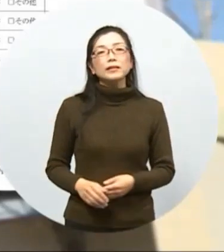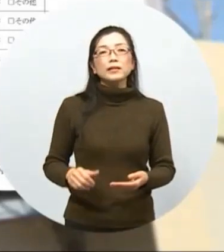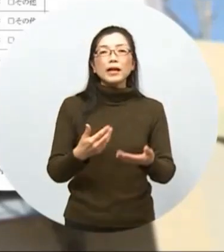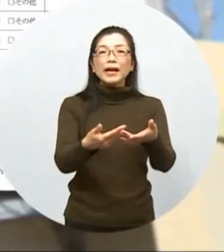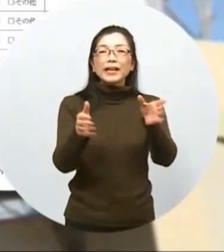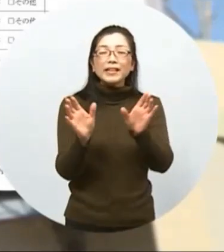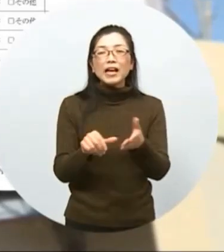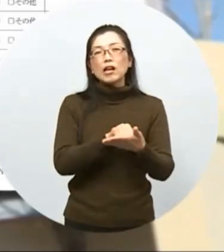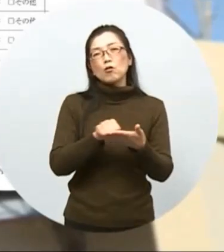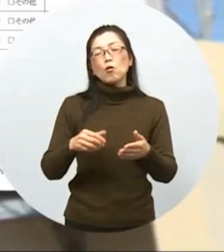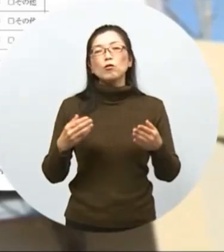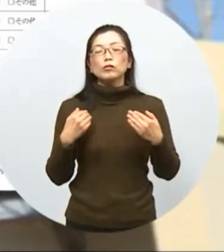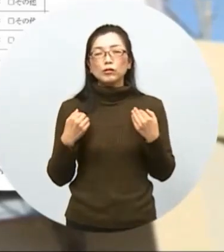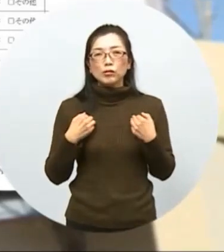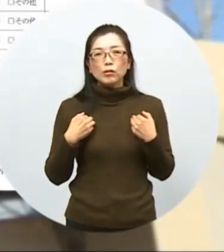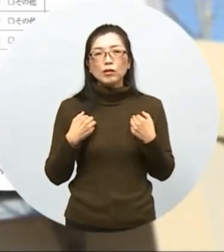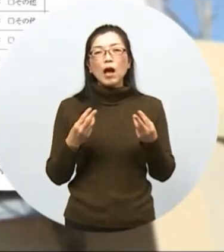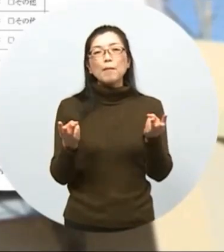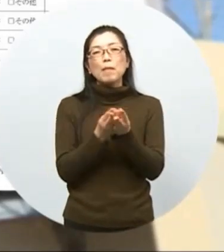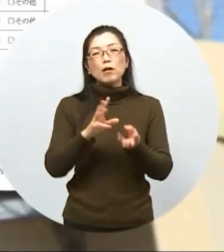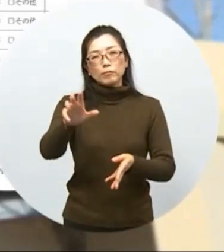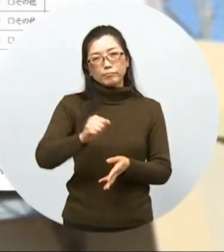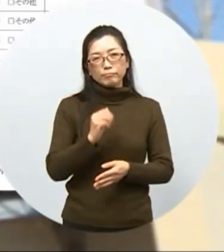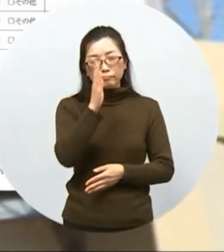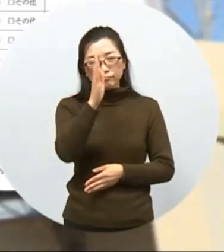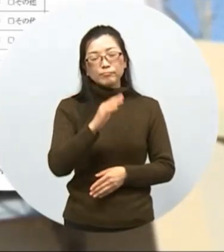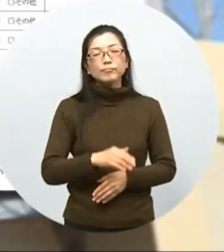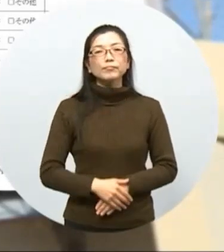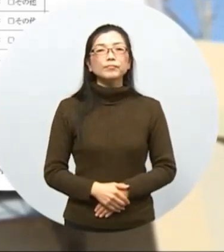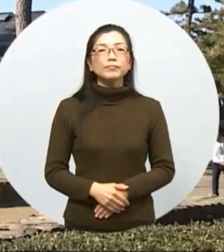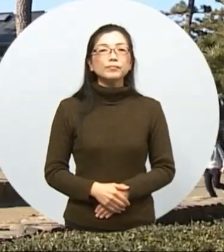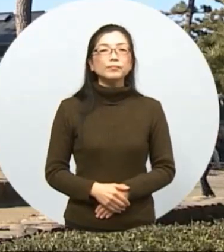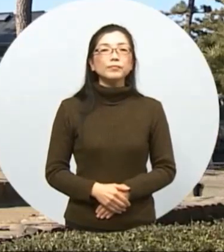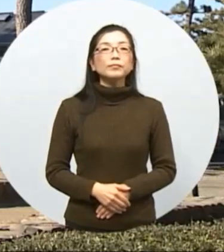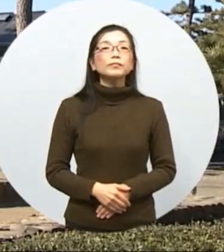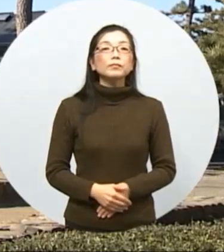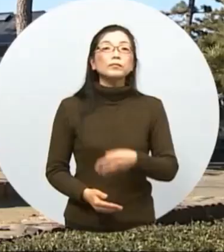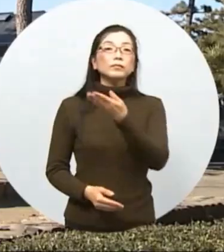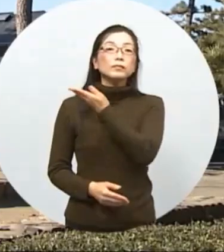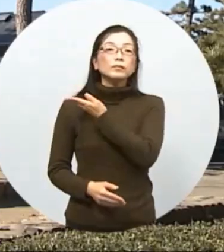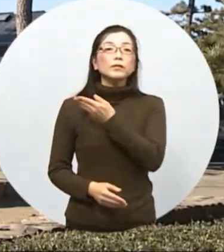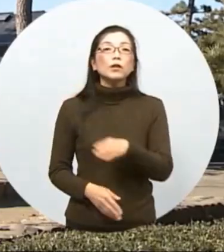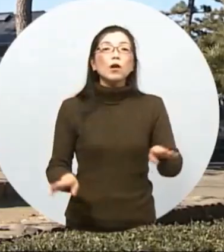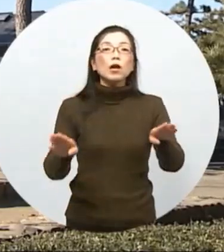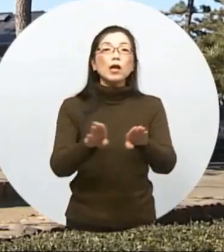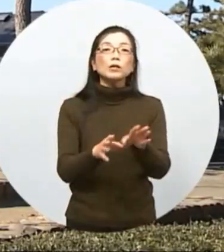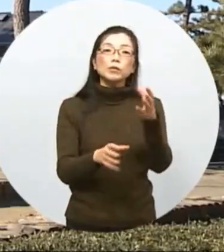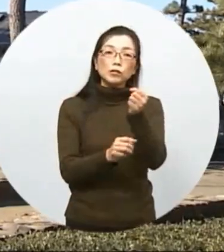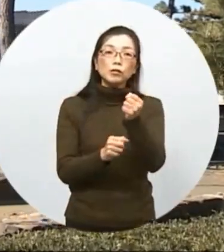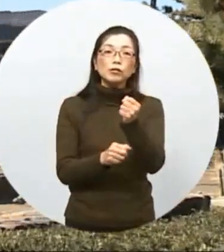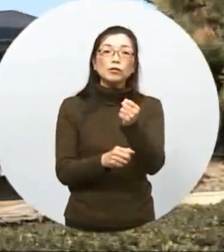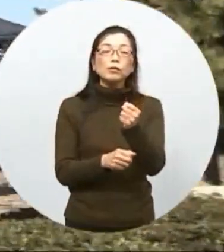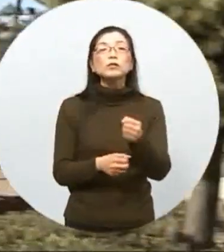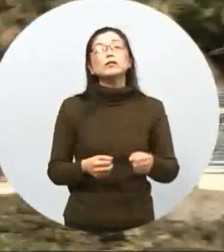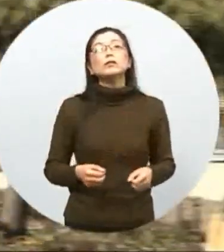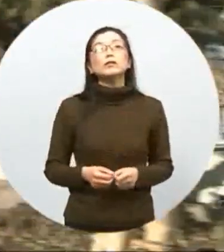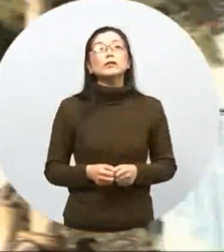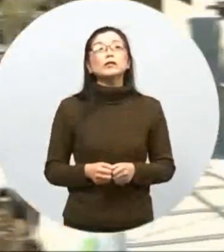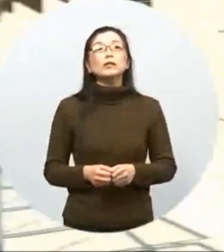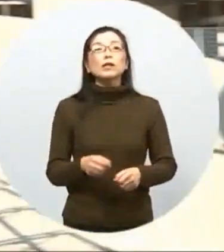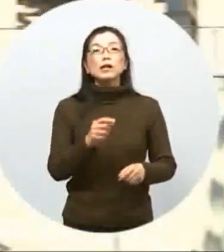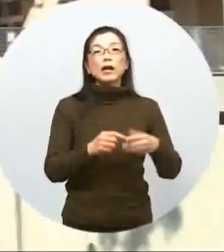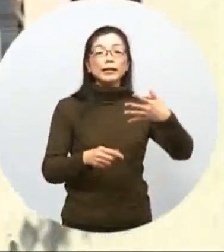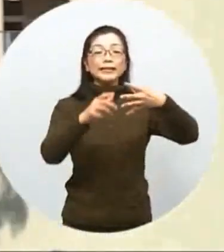き、その登録番号で申し込みをしていただくようになります。海風テラスの定休日は毎月第2火曜日とな